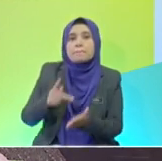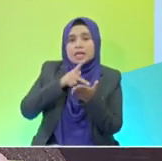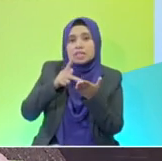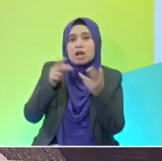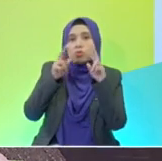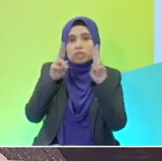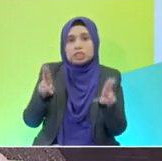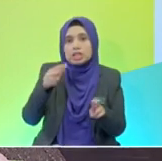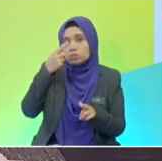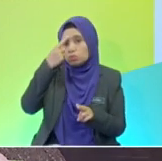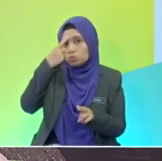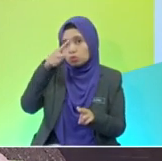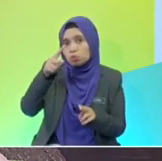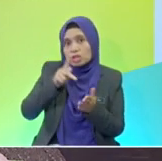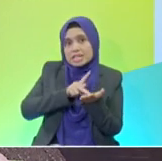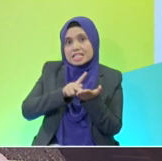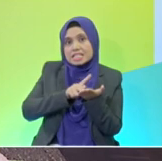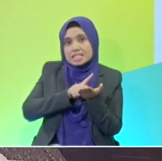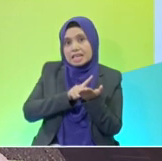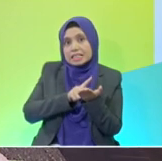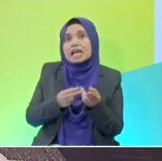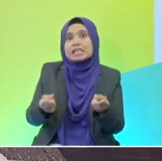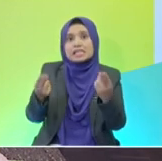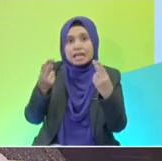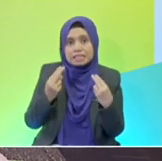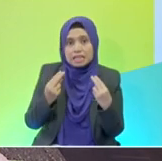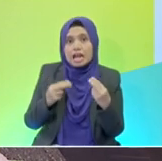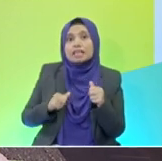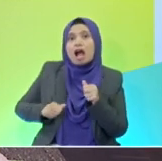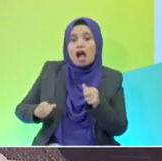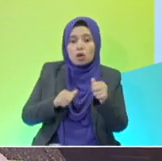untuk mengesan kehadiran arus listrik